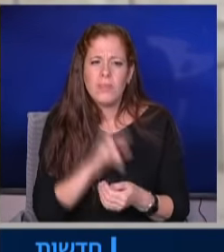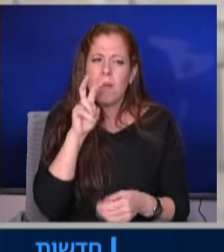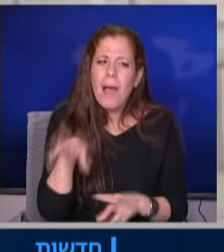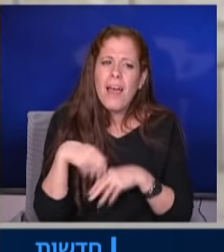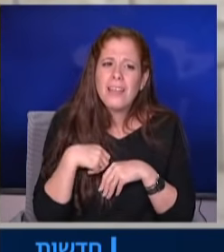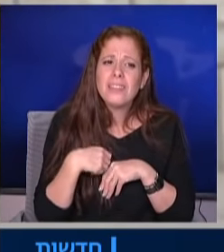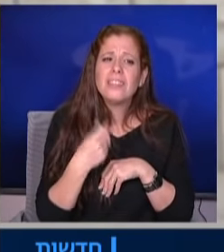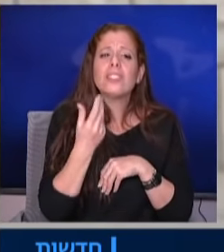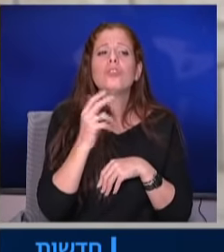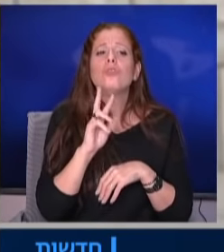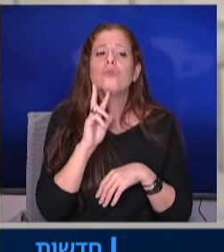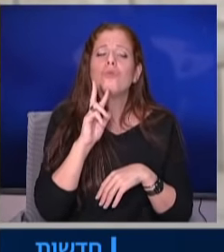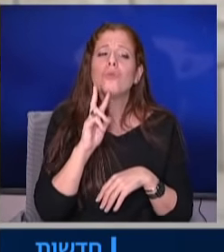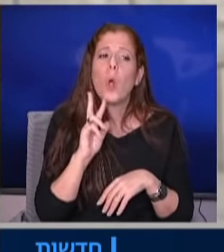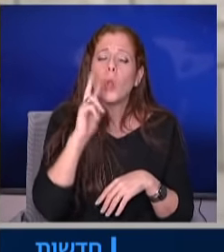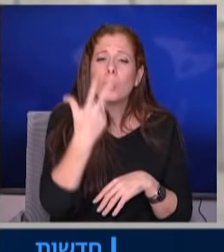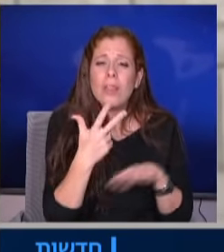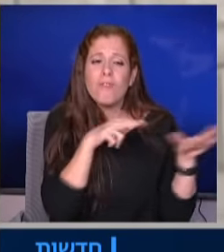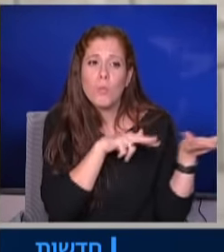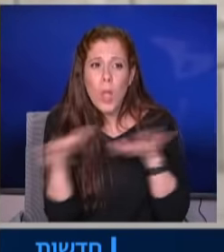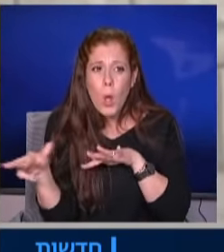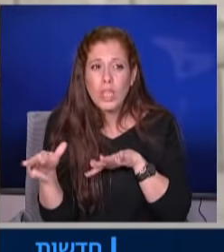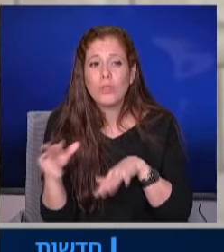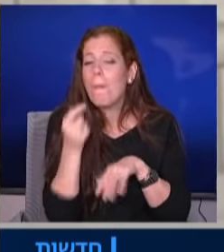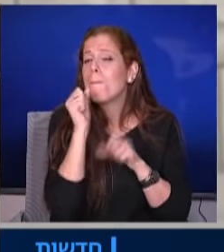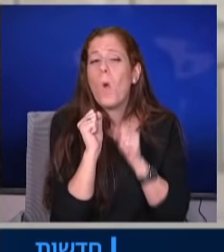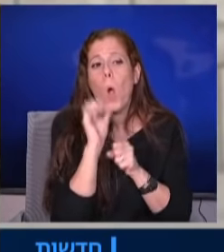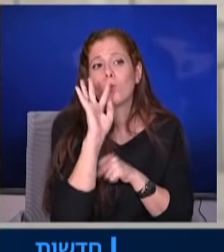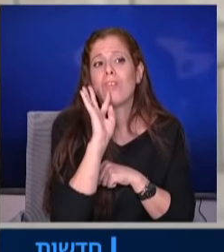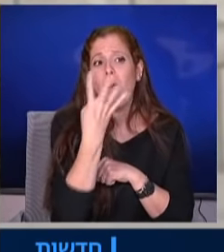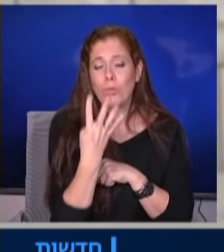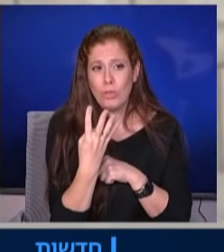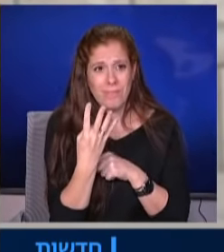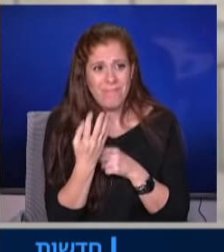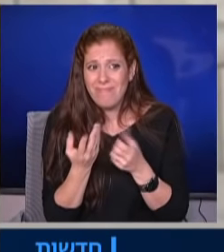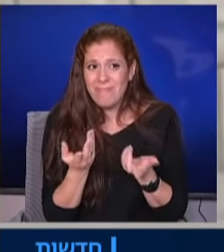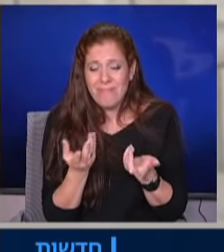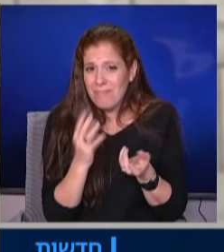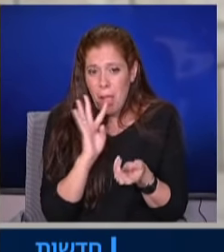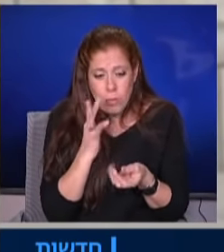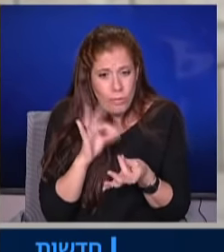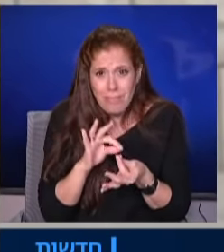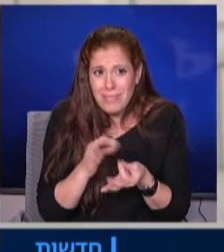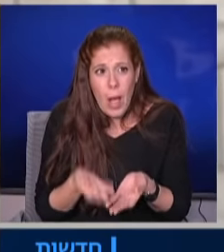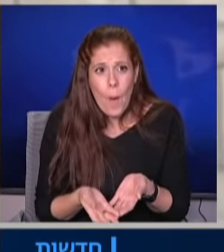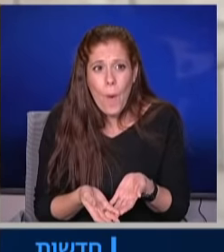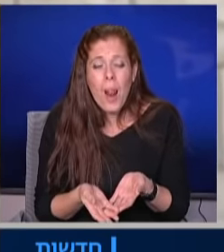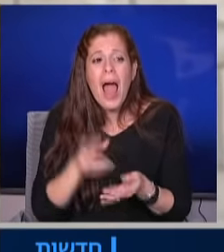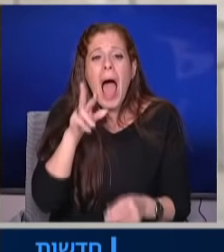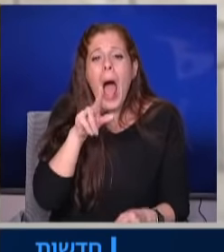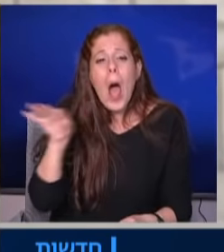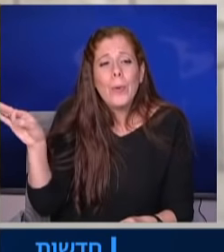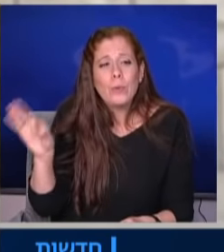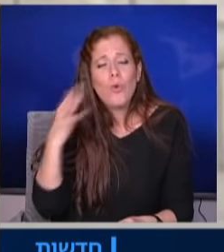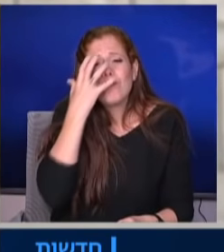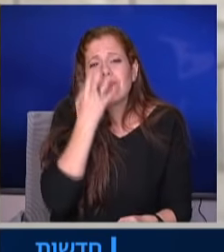يعني 3 سنين و 8 اشهر 4 يعني 4 سنين يعني كلنا بعضنا 4 سنين. خواته يعني متاثرات كثير